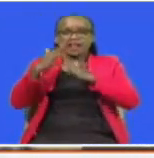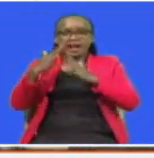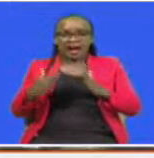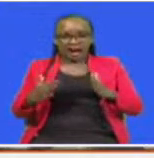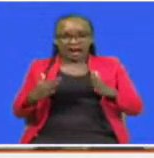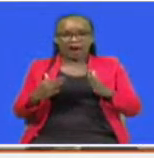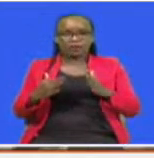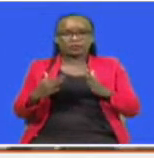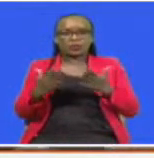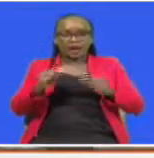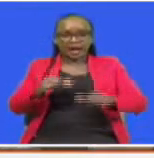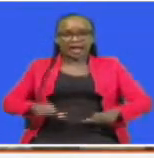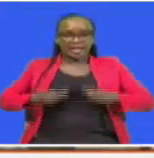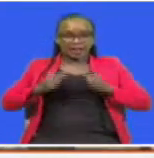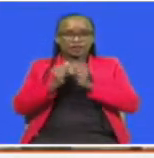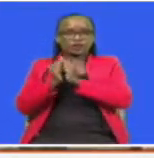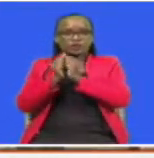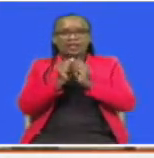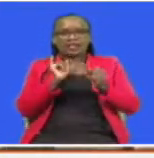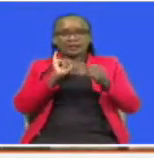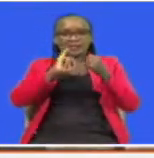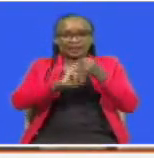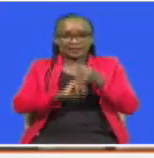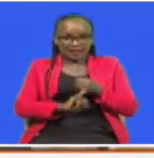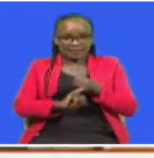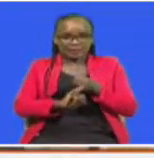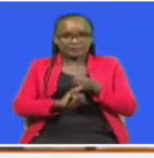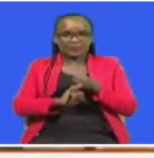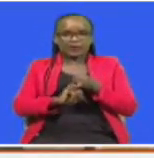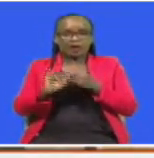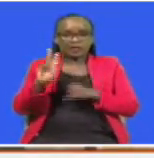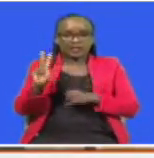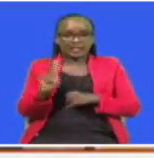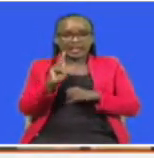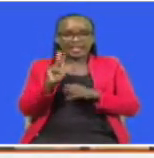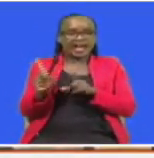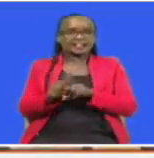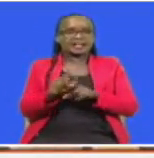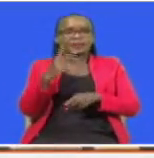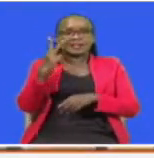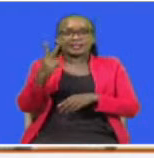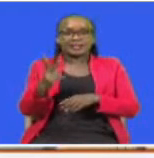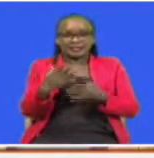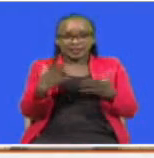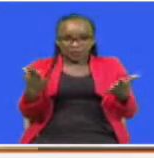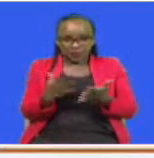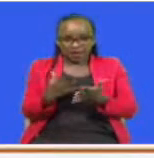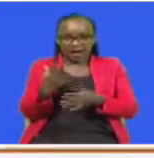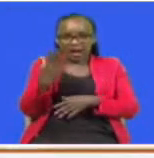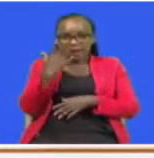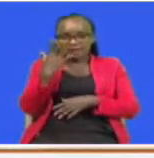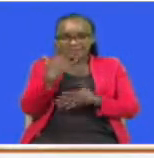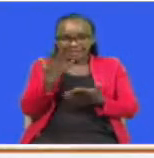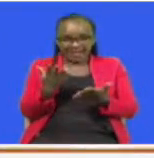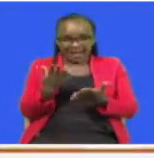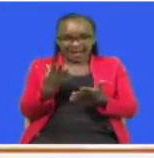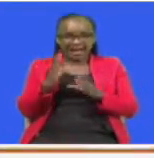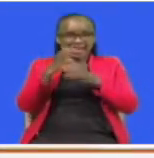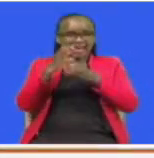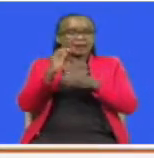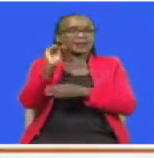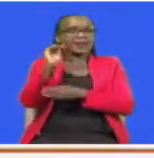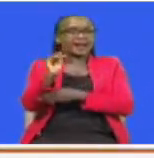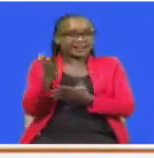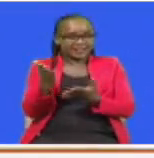15,000, anamoishi na mkewe mwenye asili ya Kenya na anayeonekana kuionea haya kamera yetu.